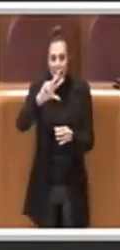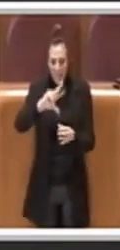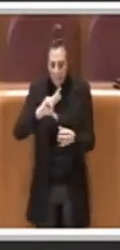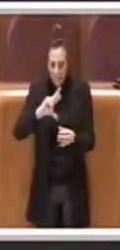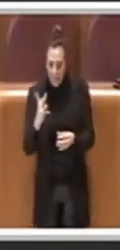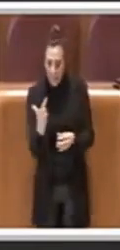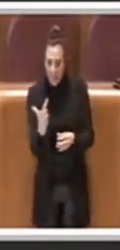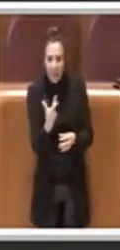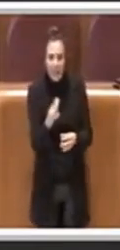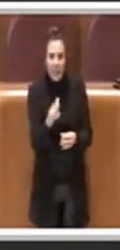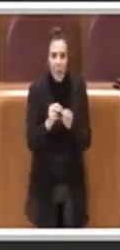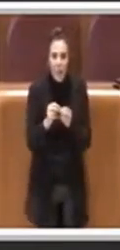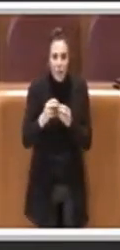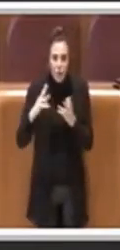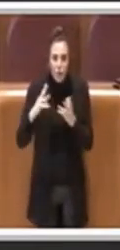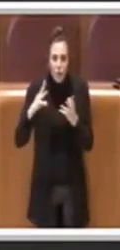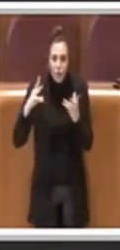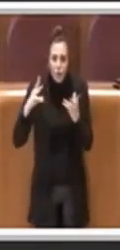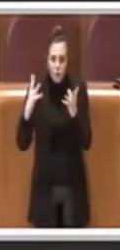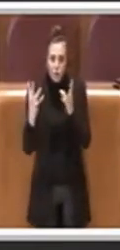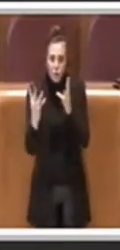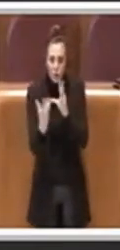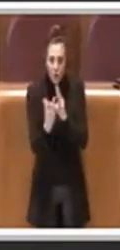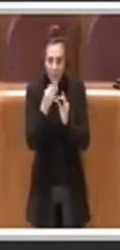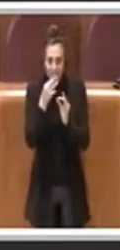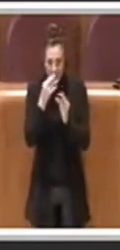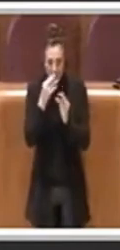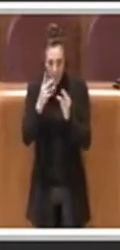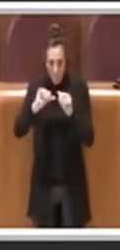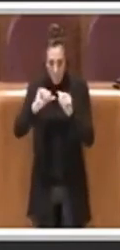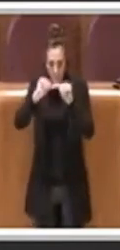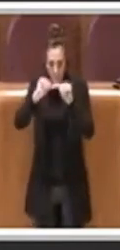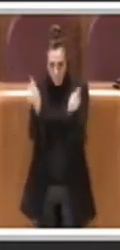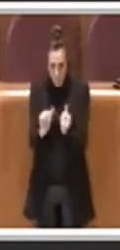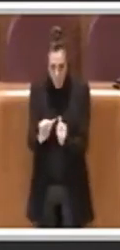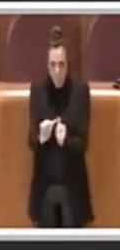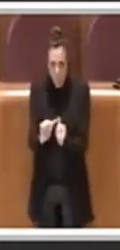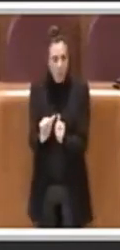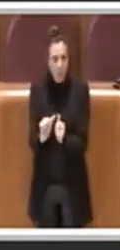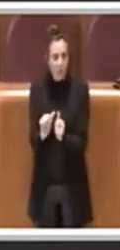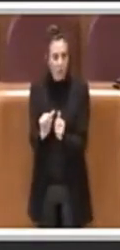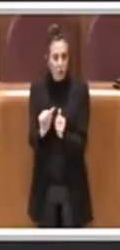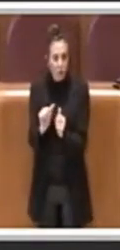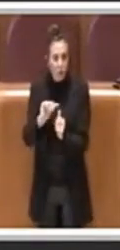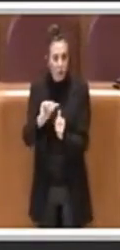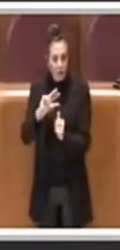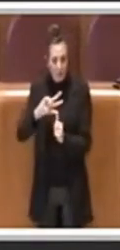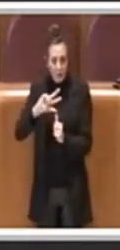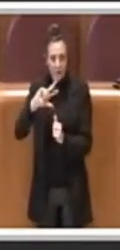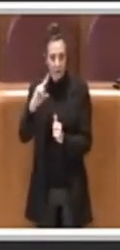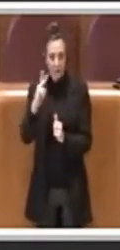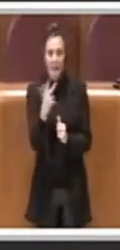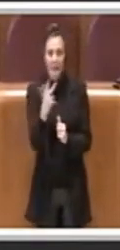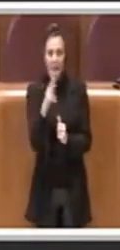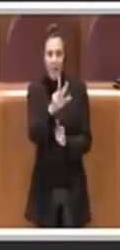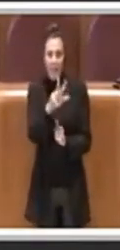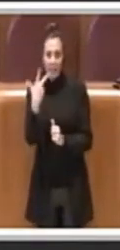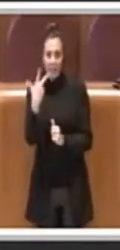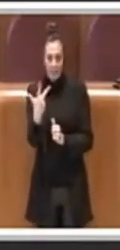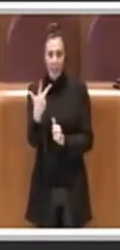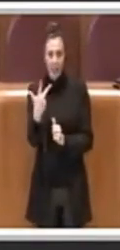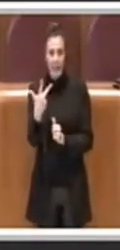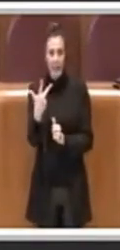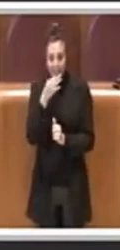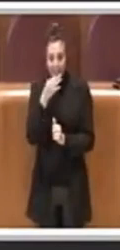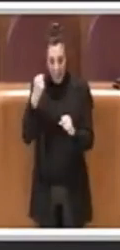fase di progettazione anzi lo fa automaticamente la procedura l'applicativo informatico verificare quelle eventuali interferenze che poi durante